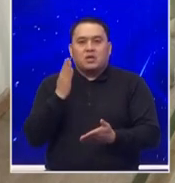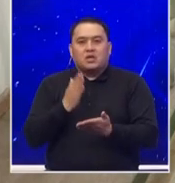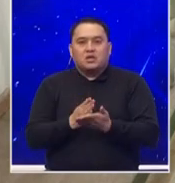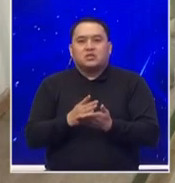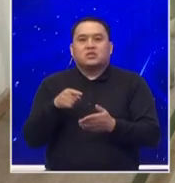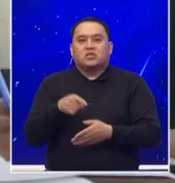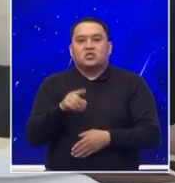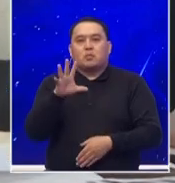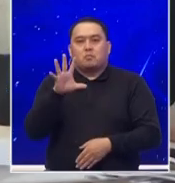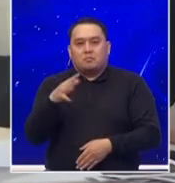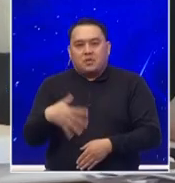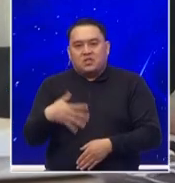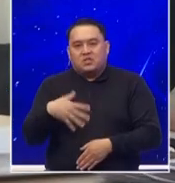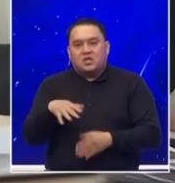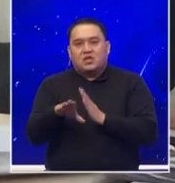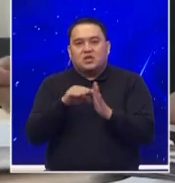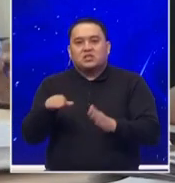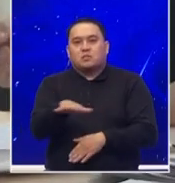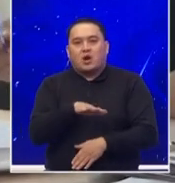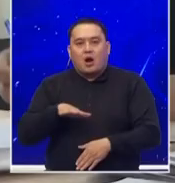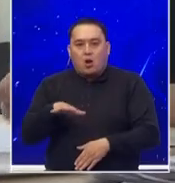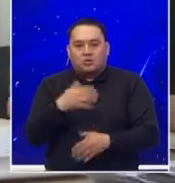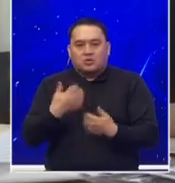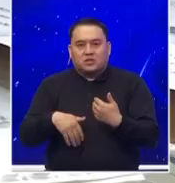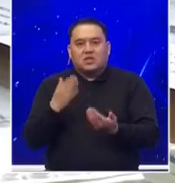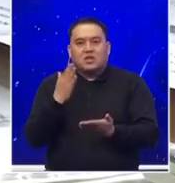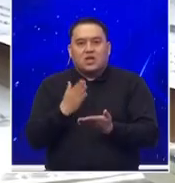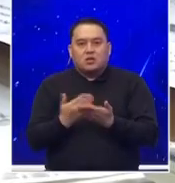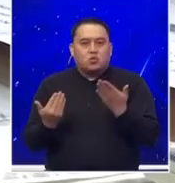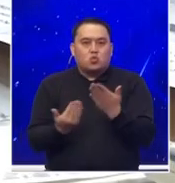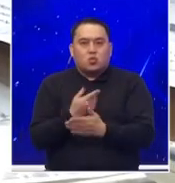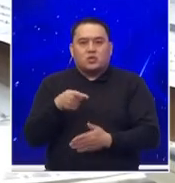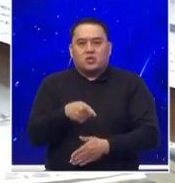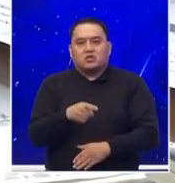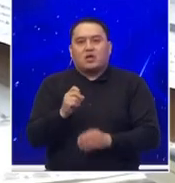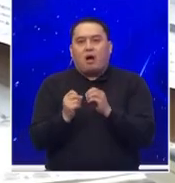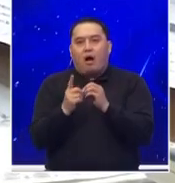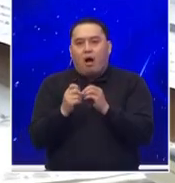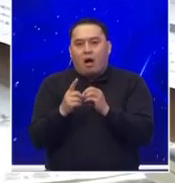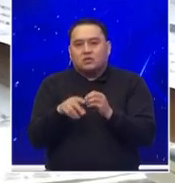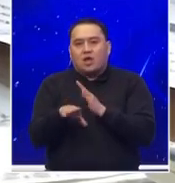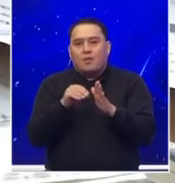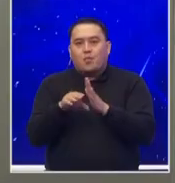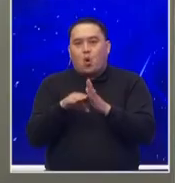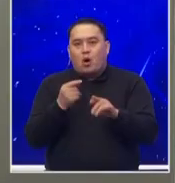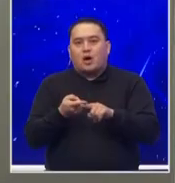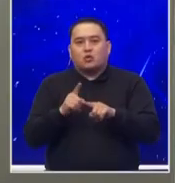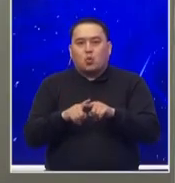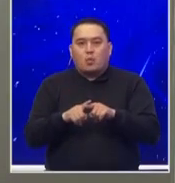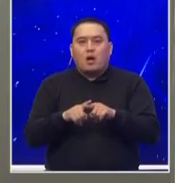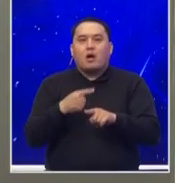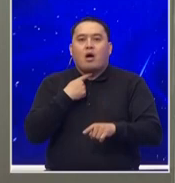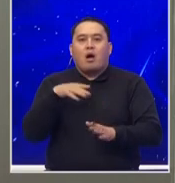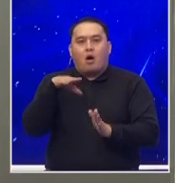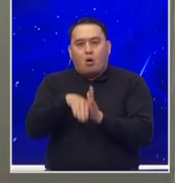свыше 1050 избирательных участков. Среди них и номер 1011 избирательный пункт, в